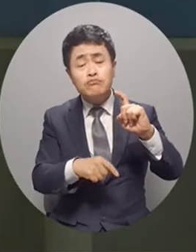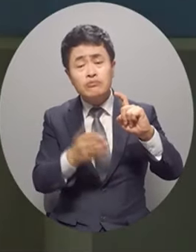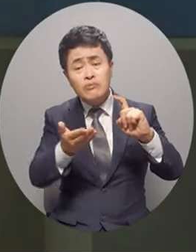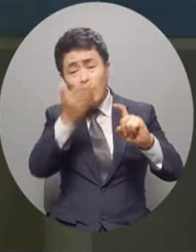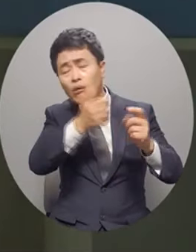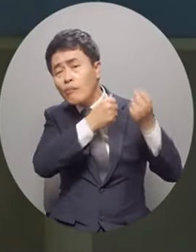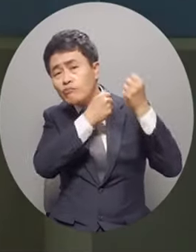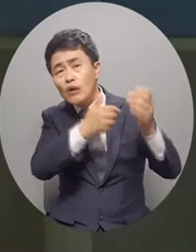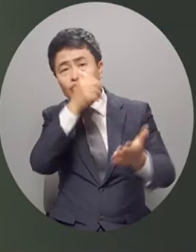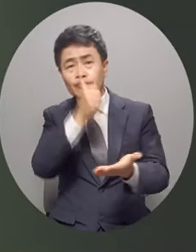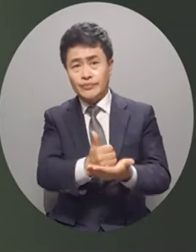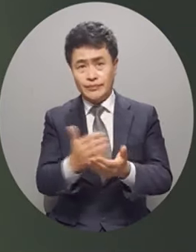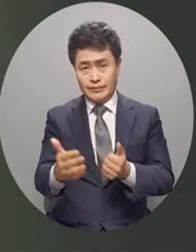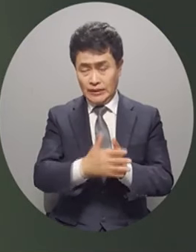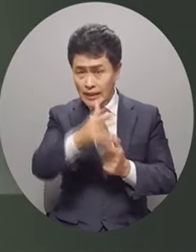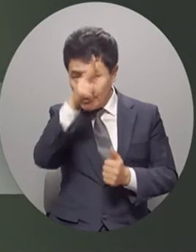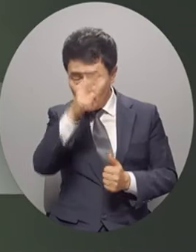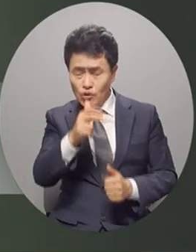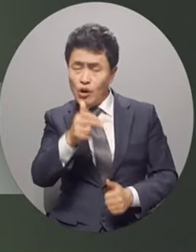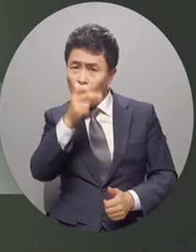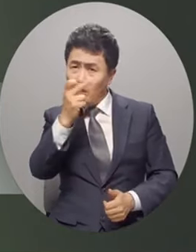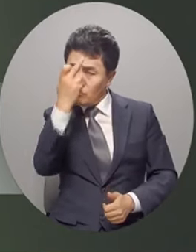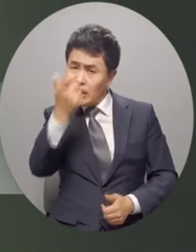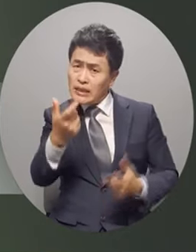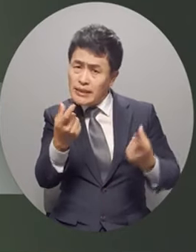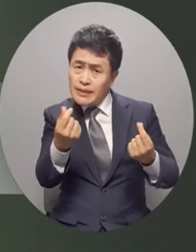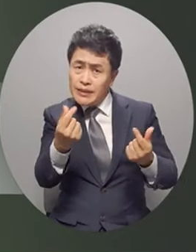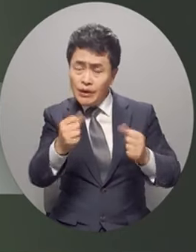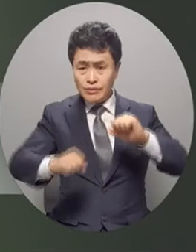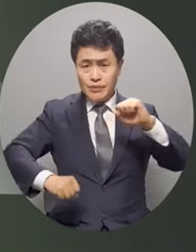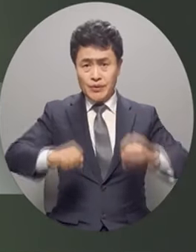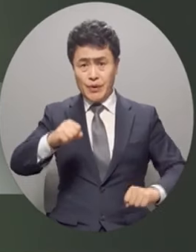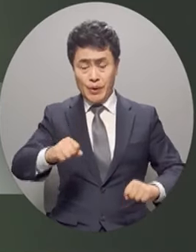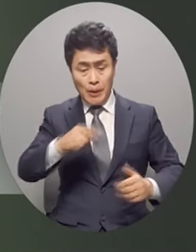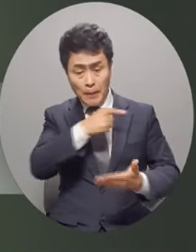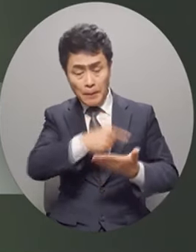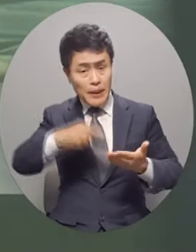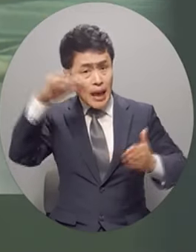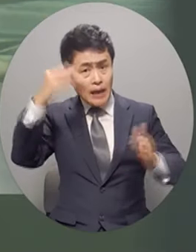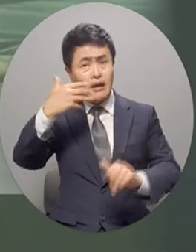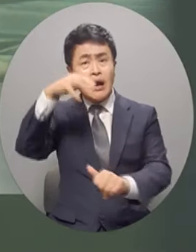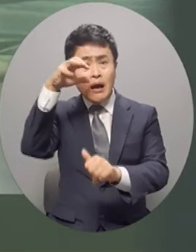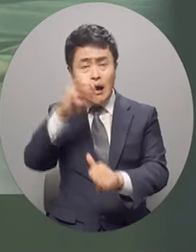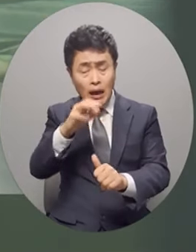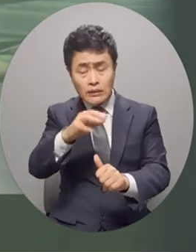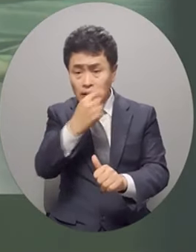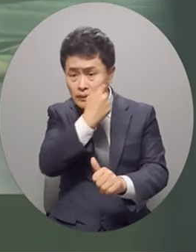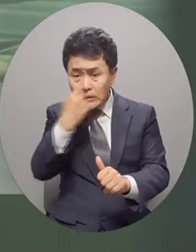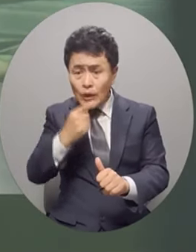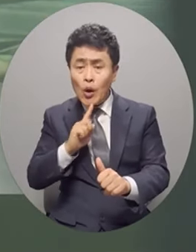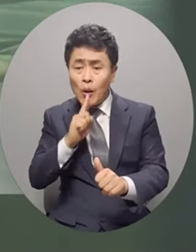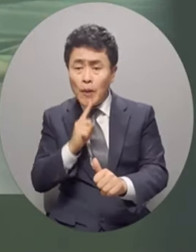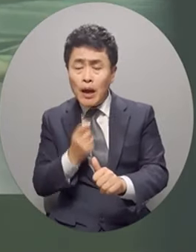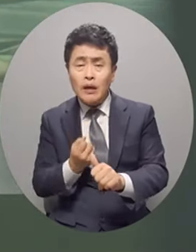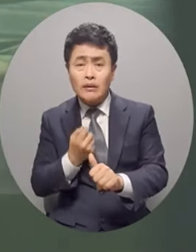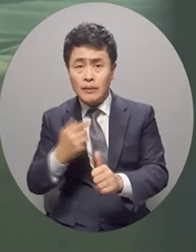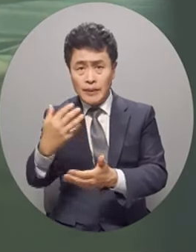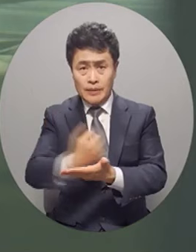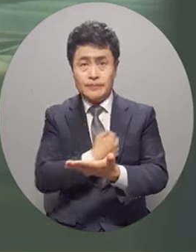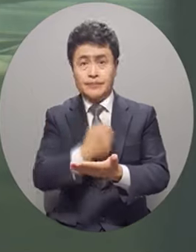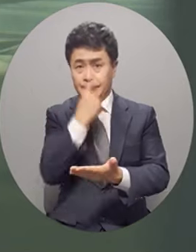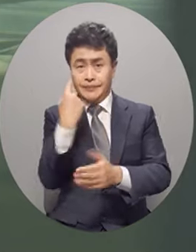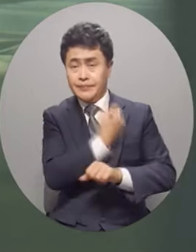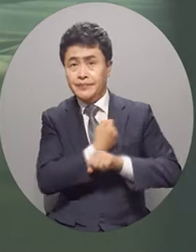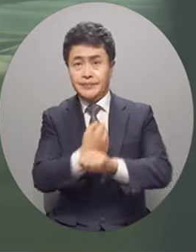있습니다. 경찰은 최 씨가 예전에도 이 같은 행동으로 피해 아동을 학대했다는 참고인 진술을 확보한 것으로